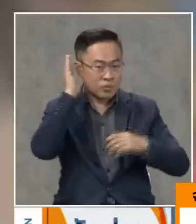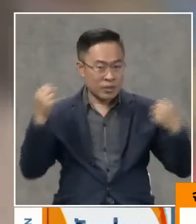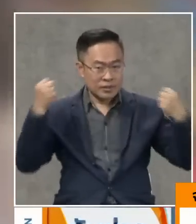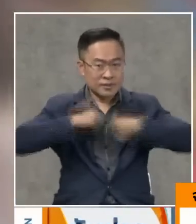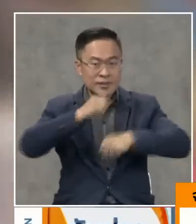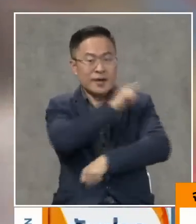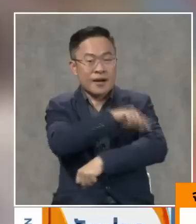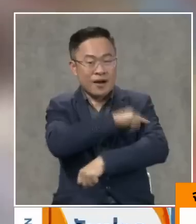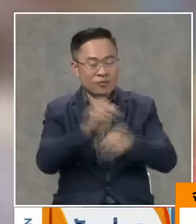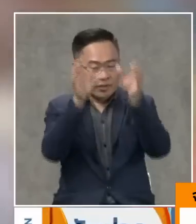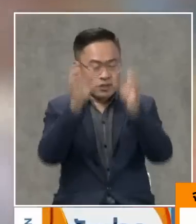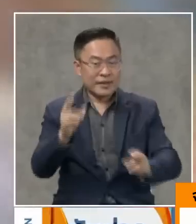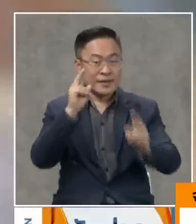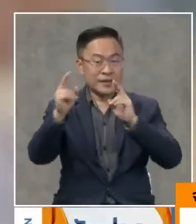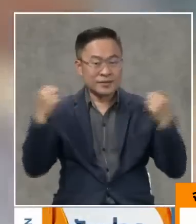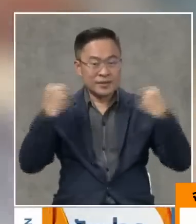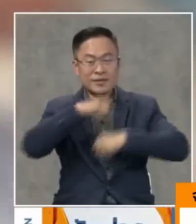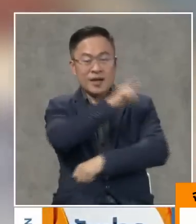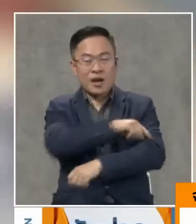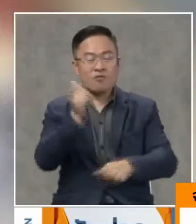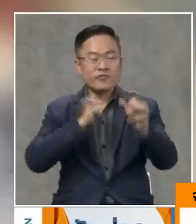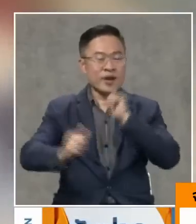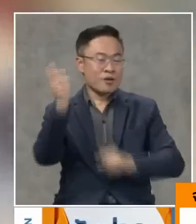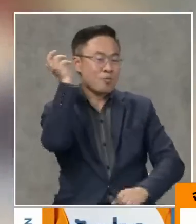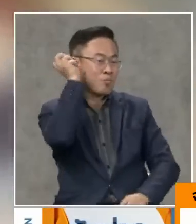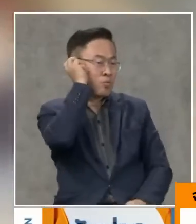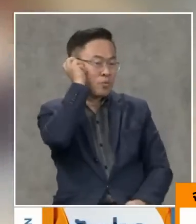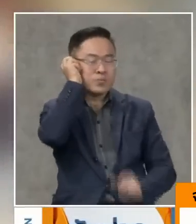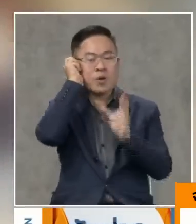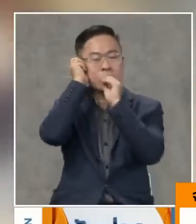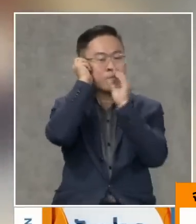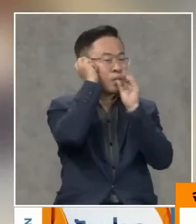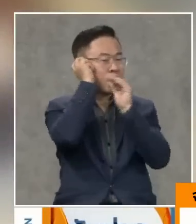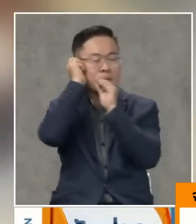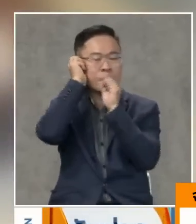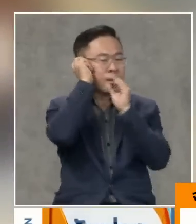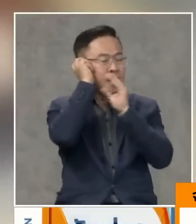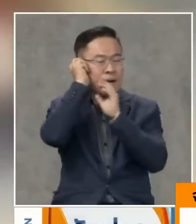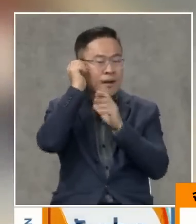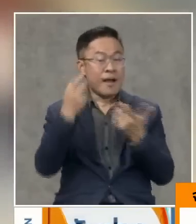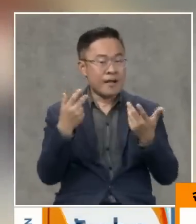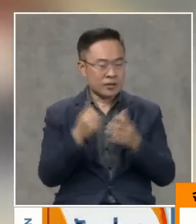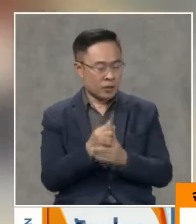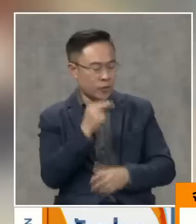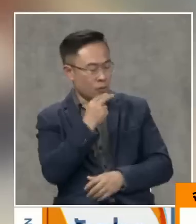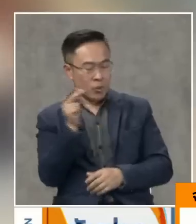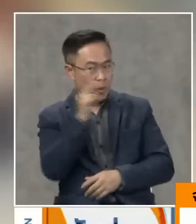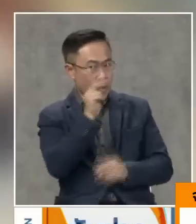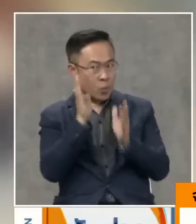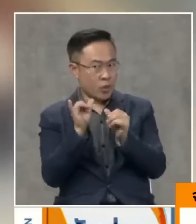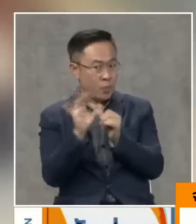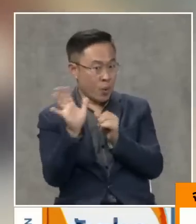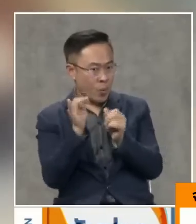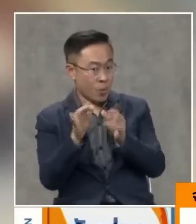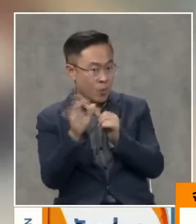าวกางเกงยีนขายาวนะคะทำทีเหมือนเดินคุยโทรศัพท์ค่ะแต่เป้าหมายก็คือจักรยานยนต์คันนี้นะคะพอมาถึงปุ๊บ